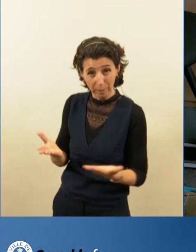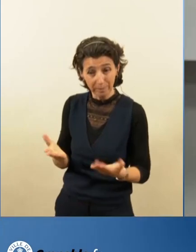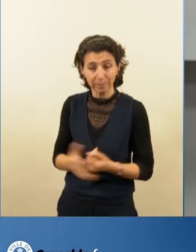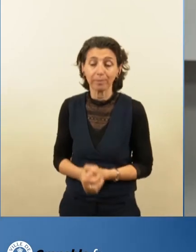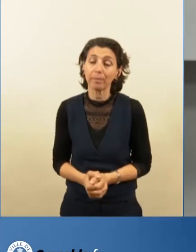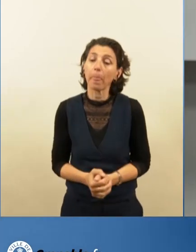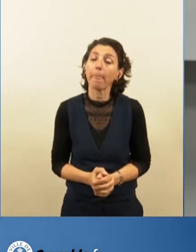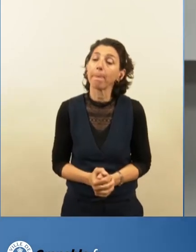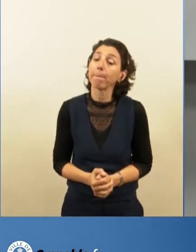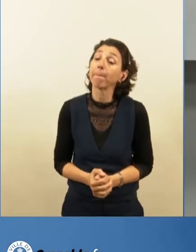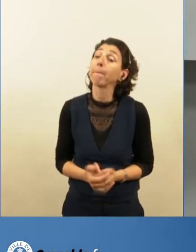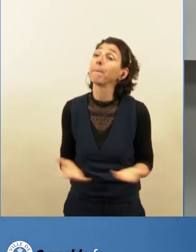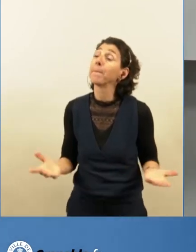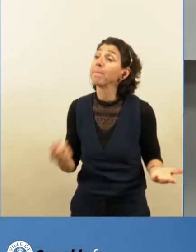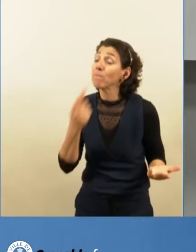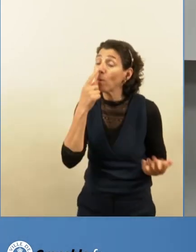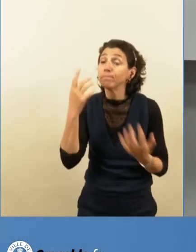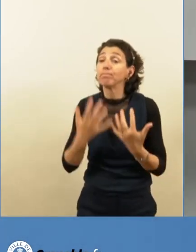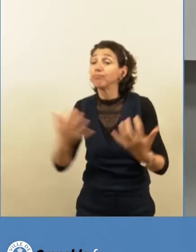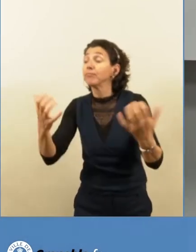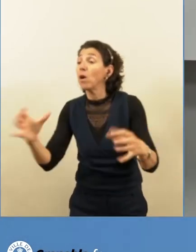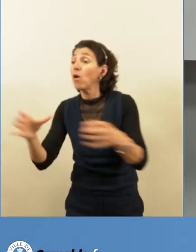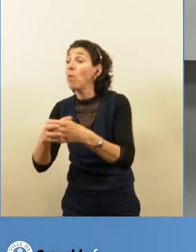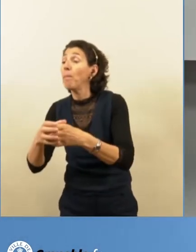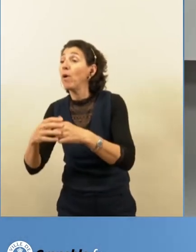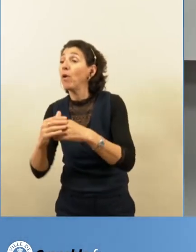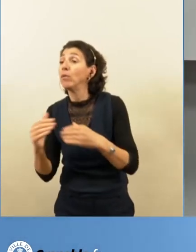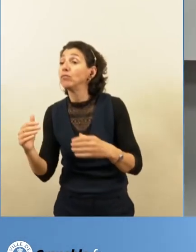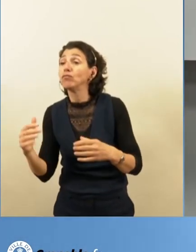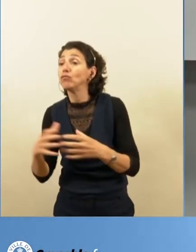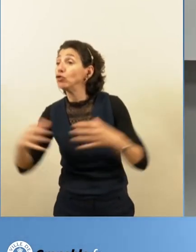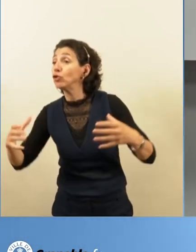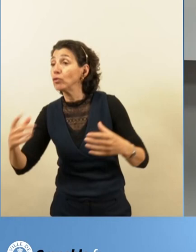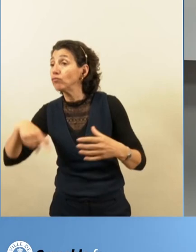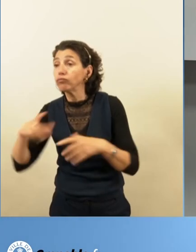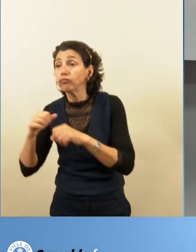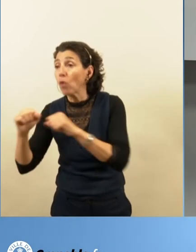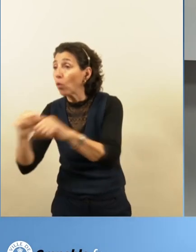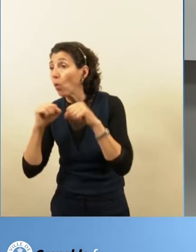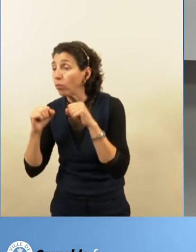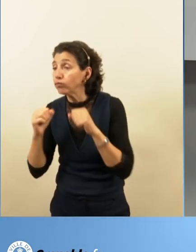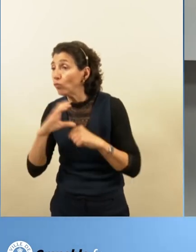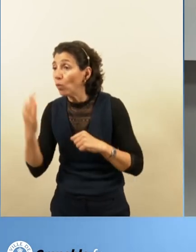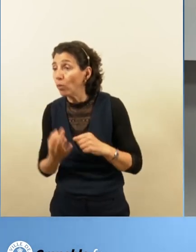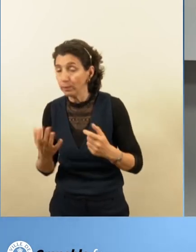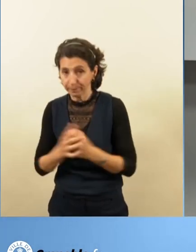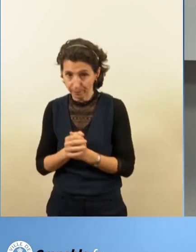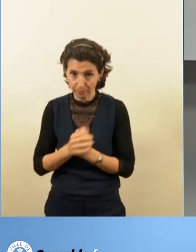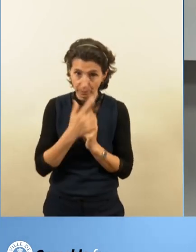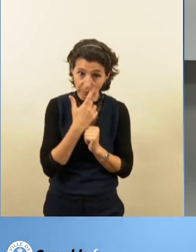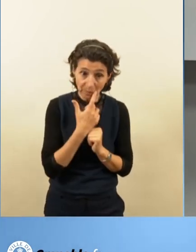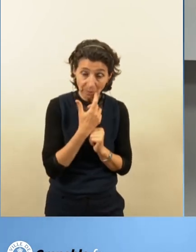je pense que dans les rangs de la majorité nous partageons largement les propos que vous venez de tenir et de fait